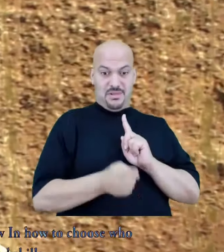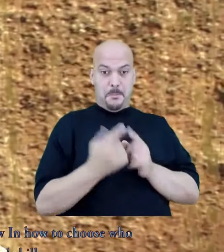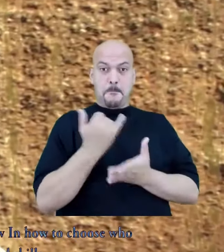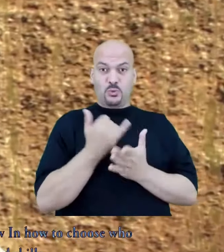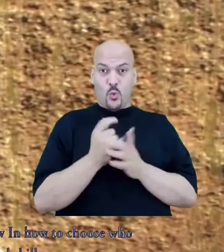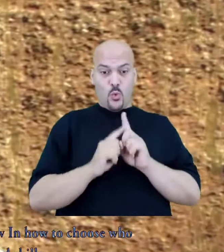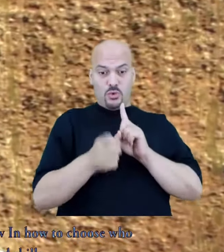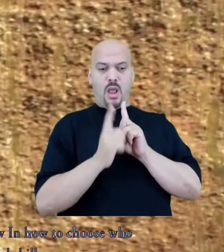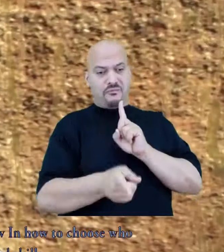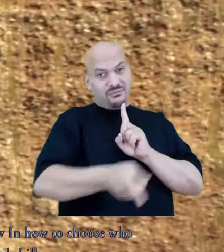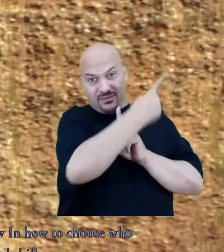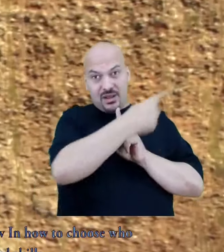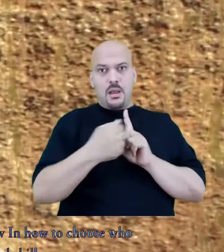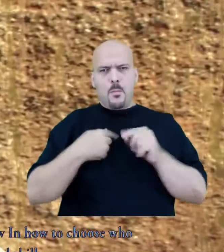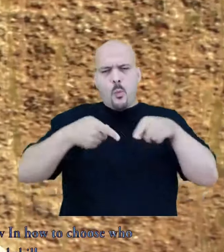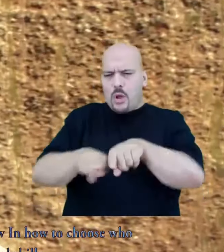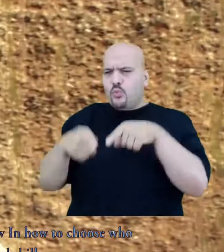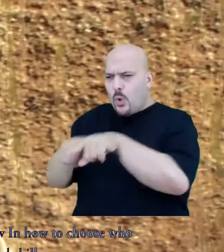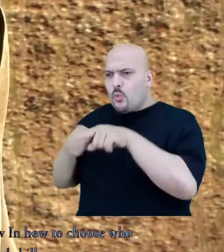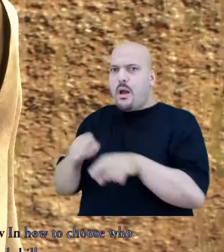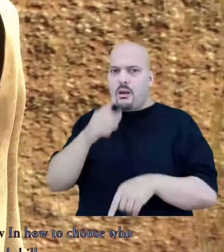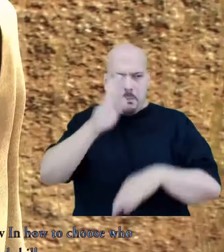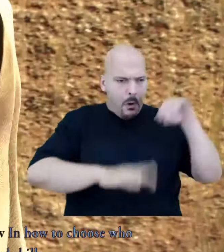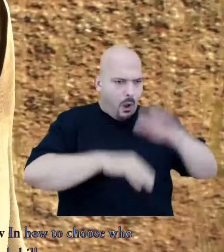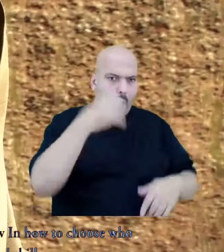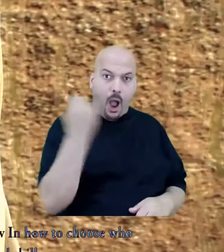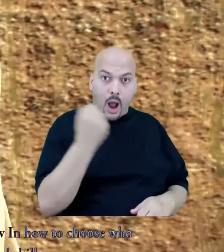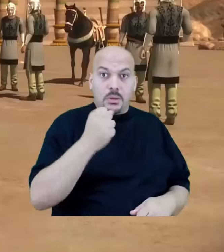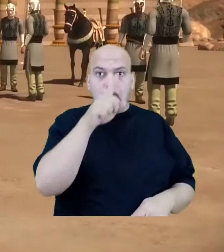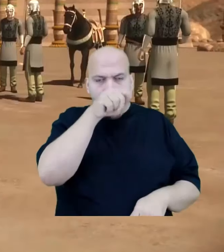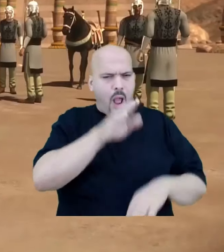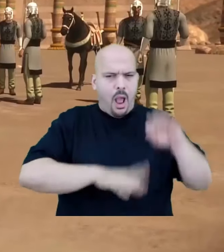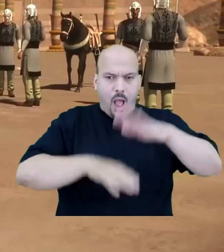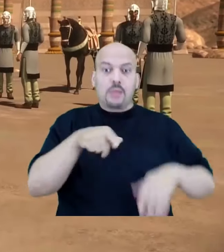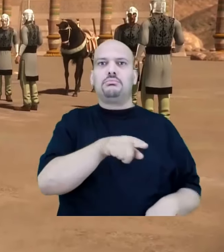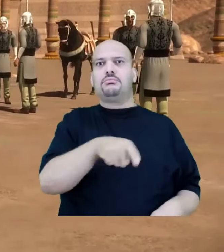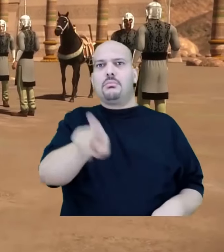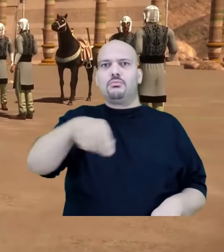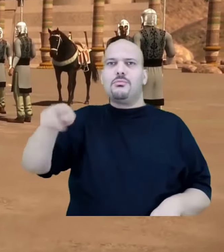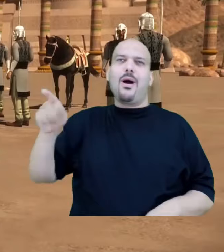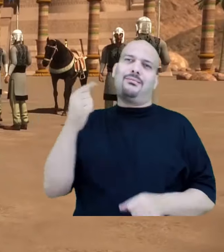بما يتناسب مع إمكانياته ومهاراته.